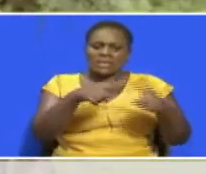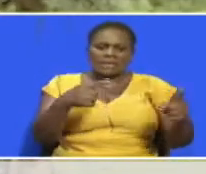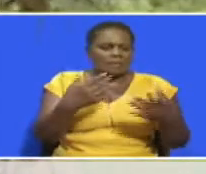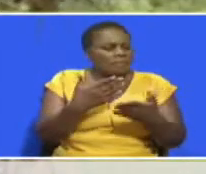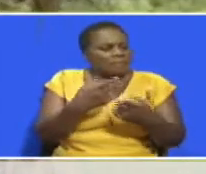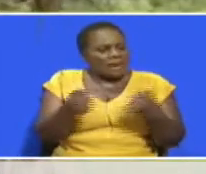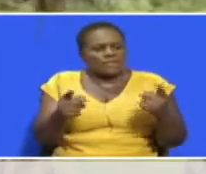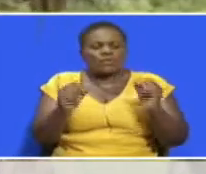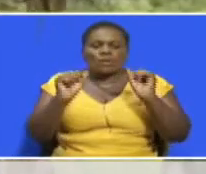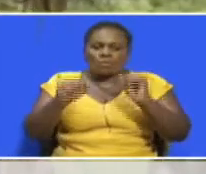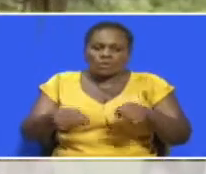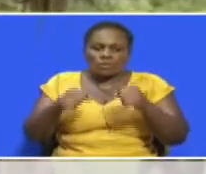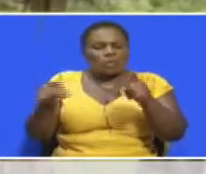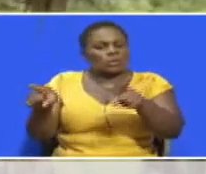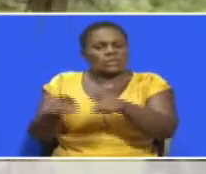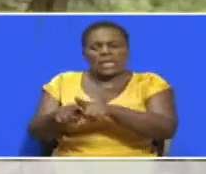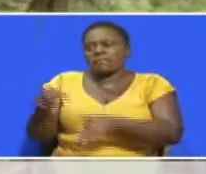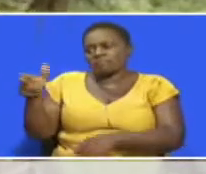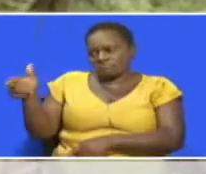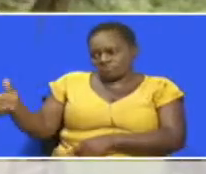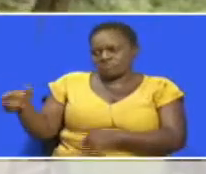mimi